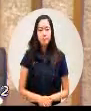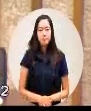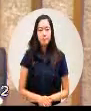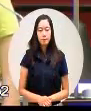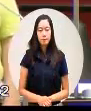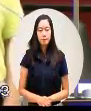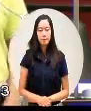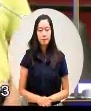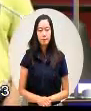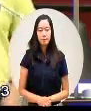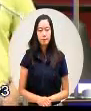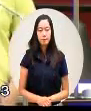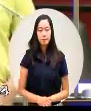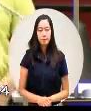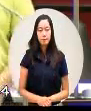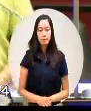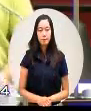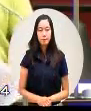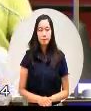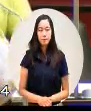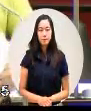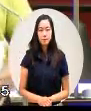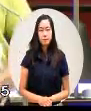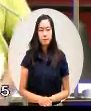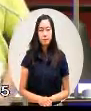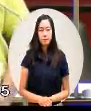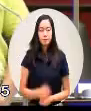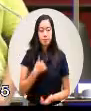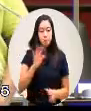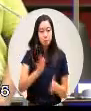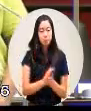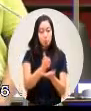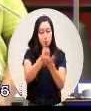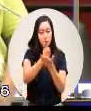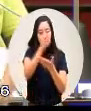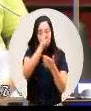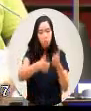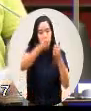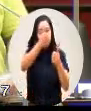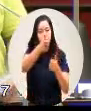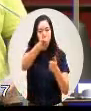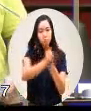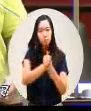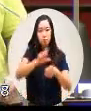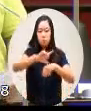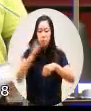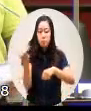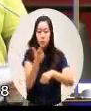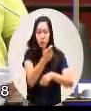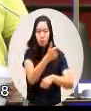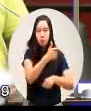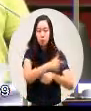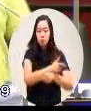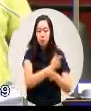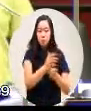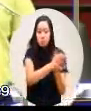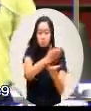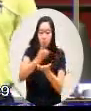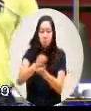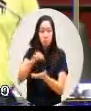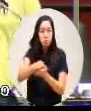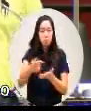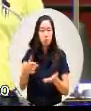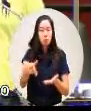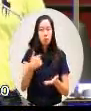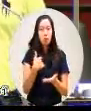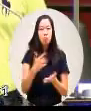有，谢局长啊，那个我们这个也是请议长啊，是不是尽快速度啊来处理这个案子？因为